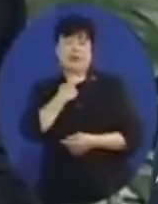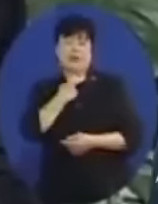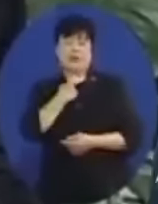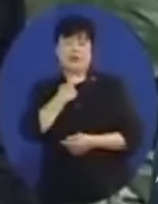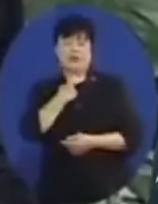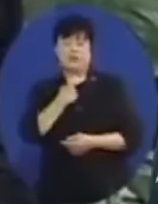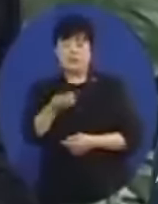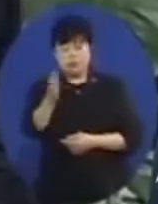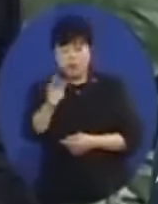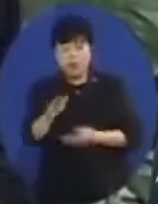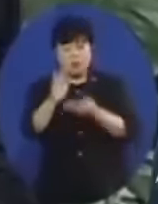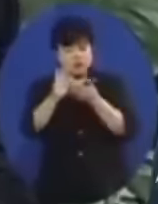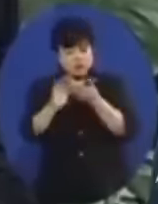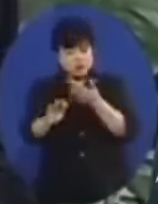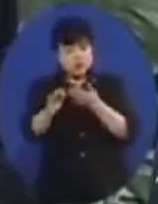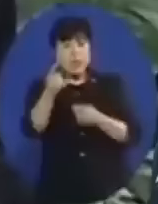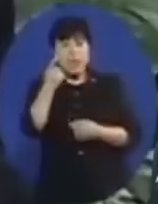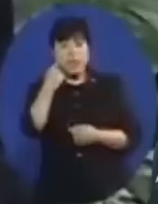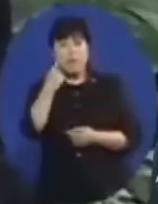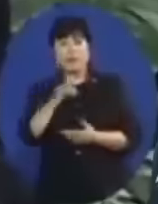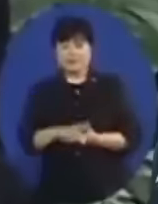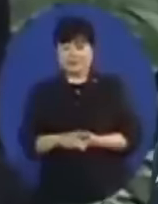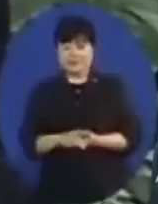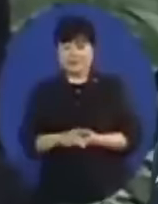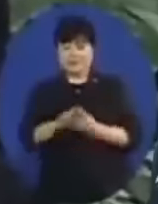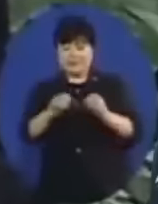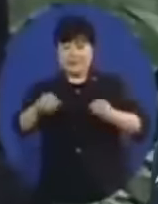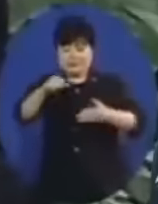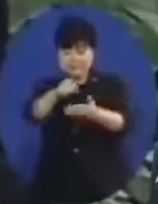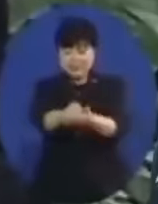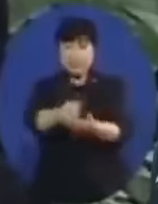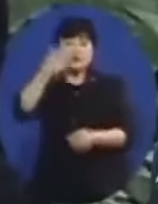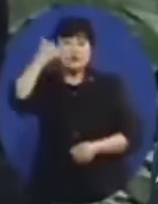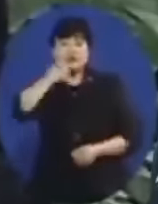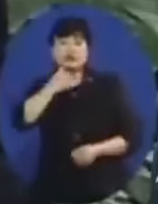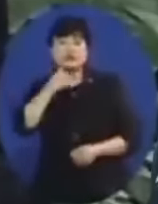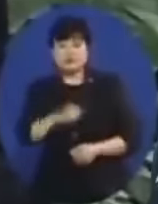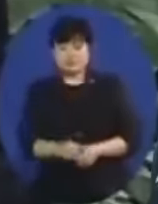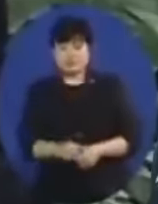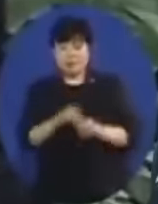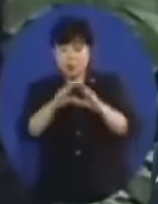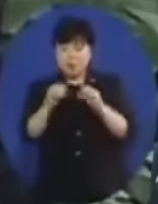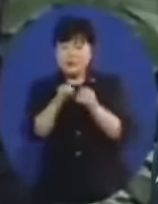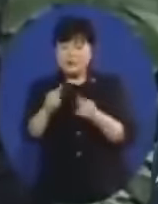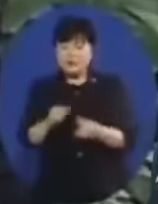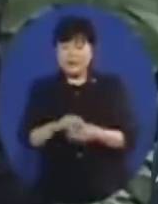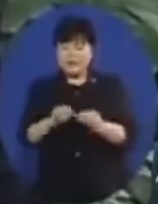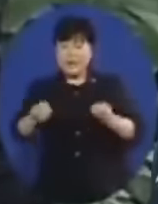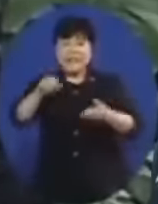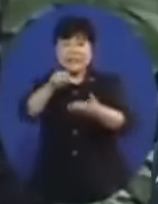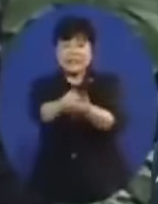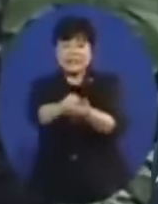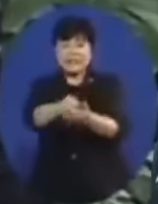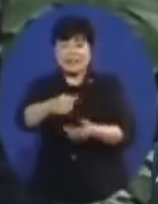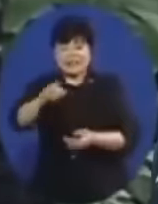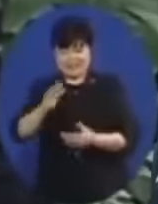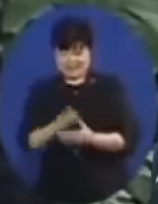죽을 것 같지만은 나중에 땅을 차지한 사람은 누구냐 알아보니까 그 온유한 사람이 땅을 차지한